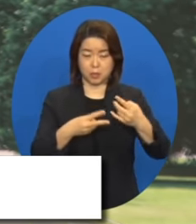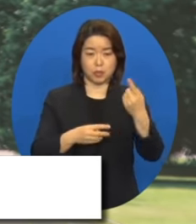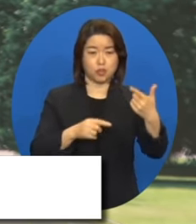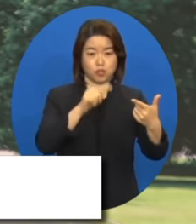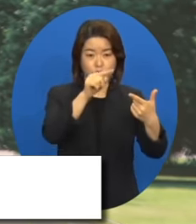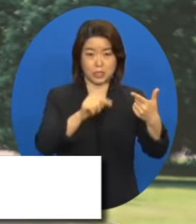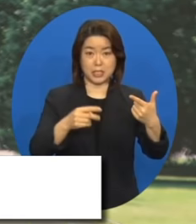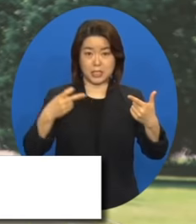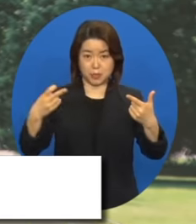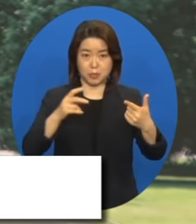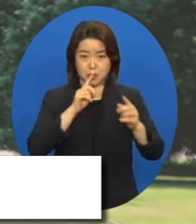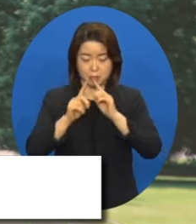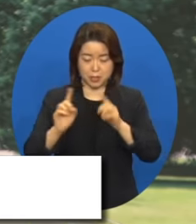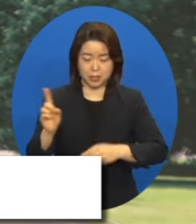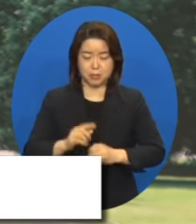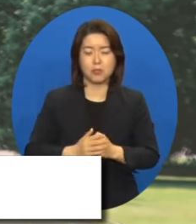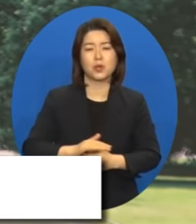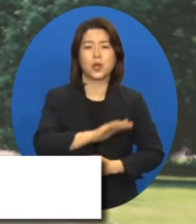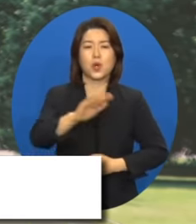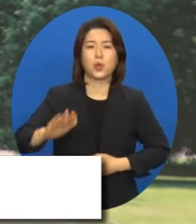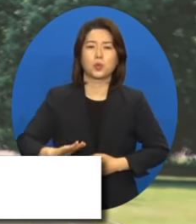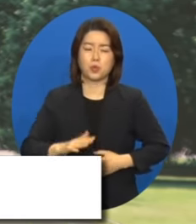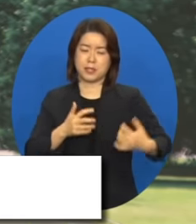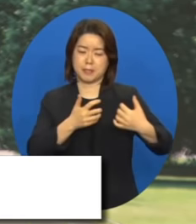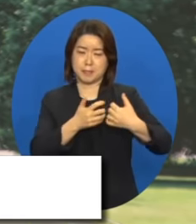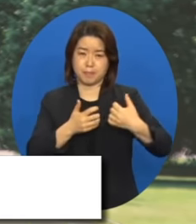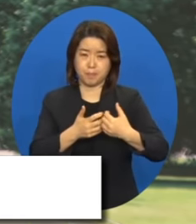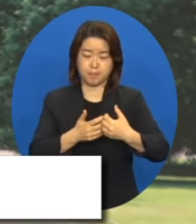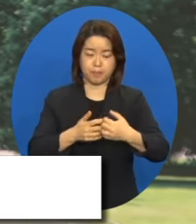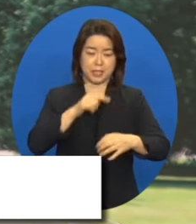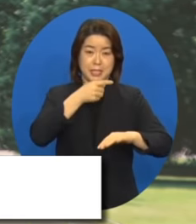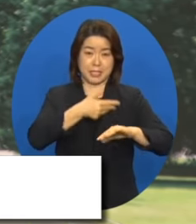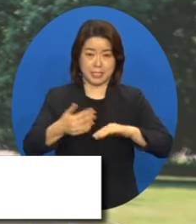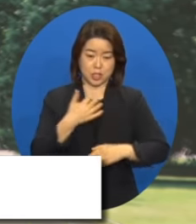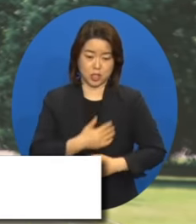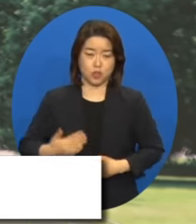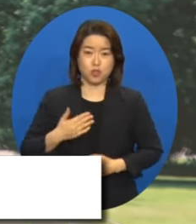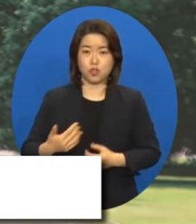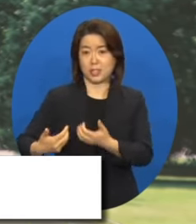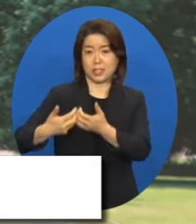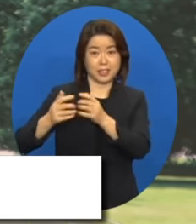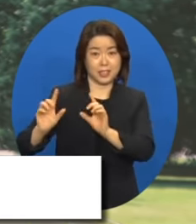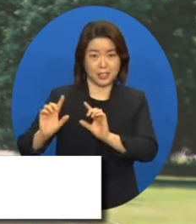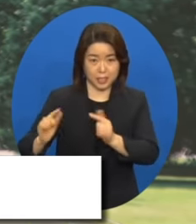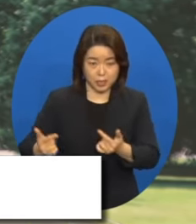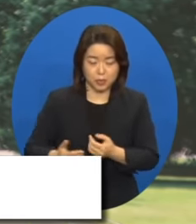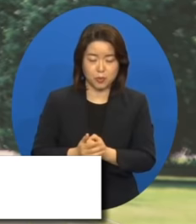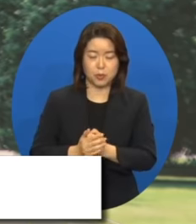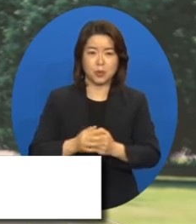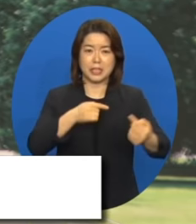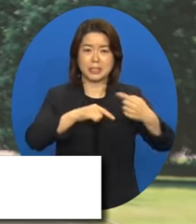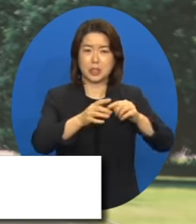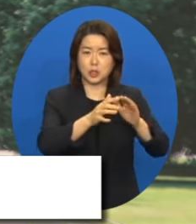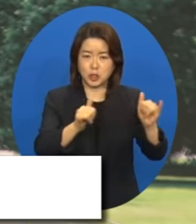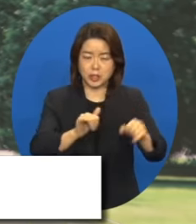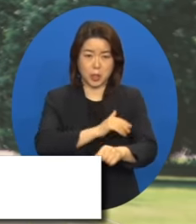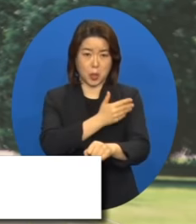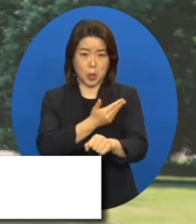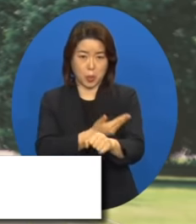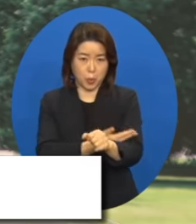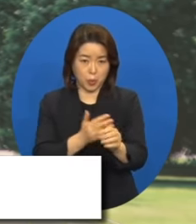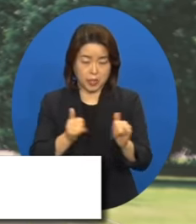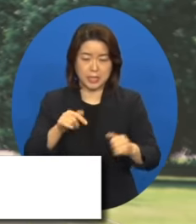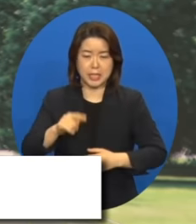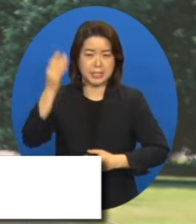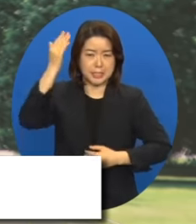말씀에 보면 우리의 씨름은 혈과 육을 상대하는 것이 아니요 통치자들과 권세들과 이